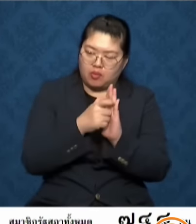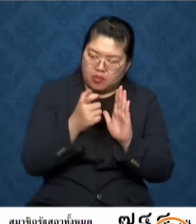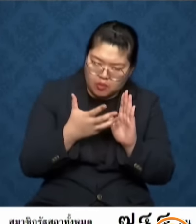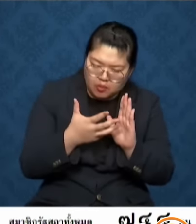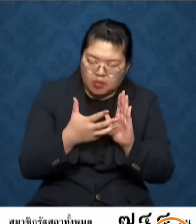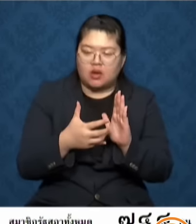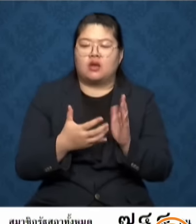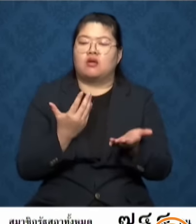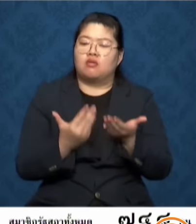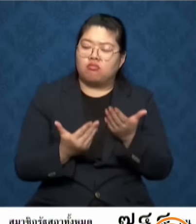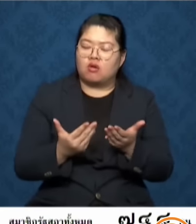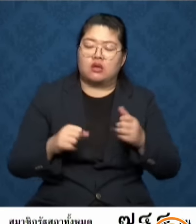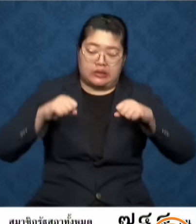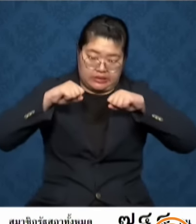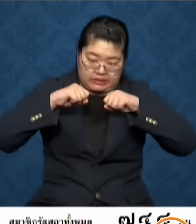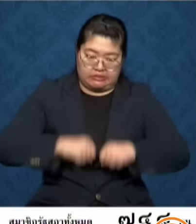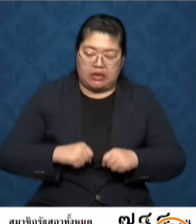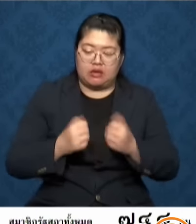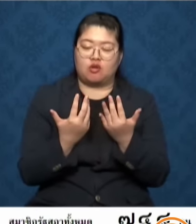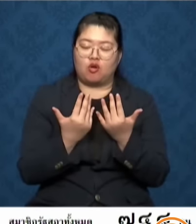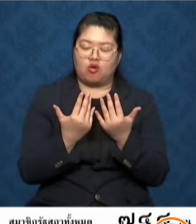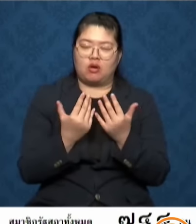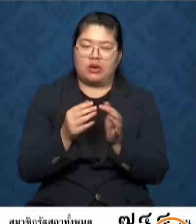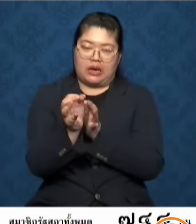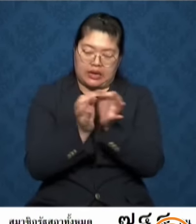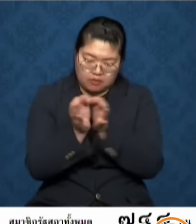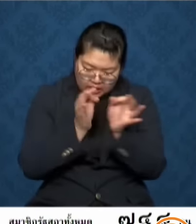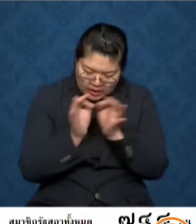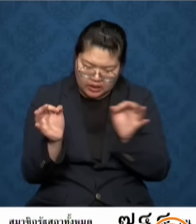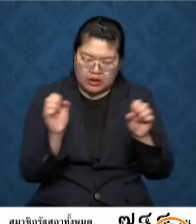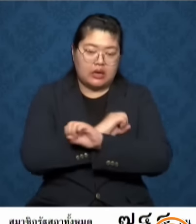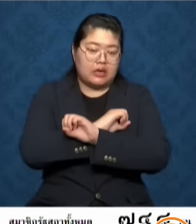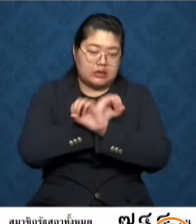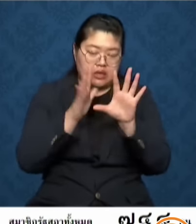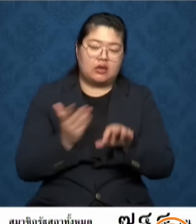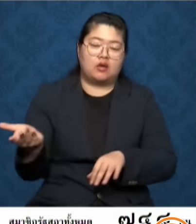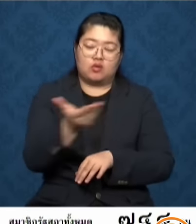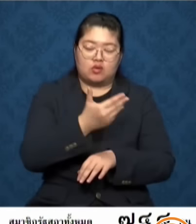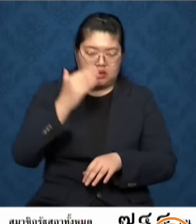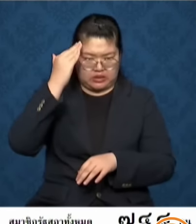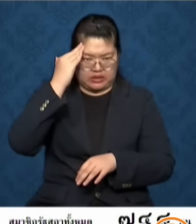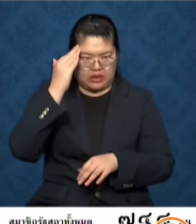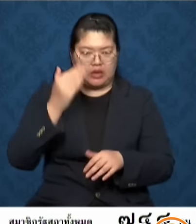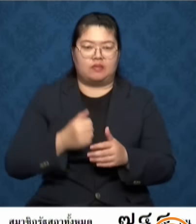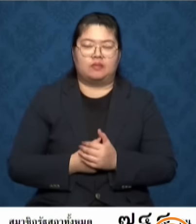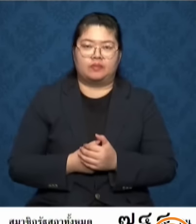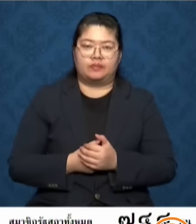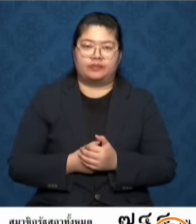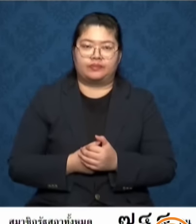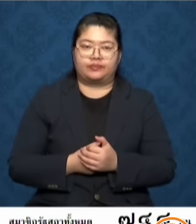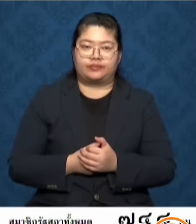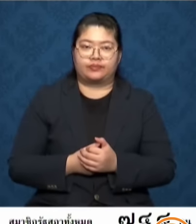เมื่อตสินใจแล้วทานก็จำเป็นต้มาพิทศูตรและอธิบายให้กระจạงต่ทเพอนสมาริกและสังคมภายนอก